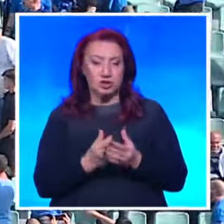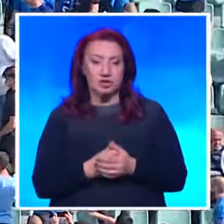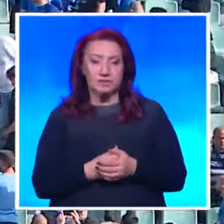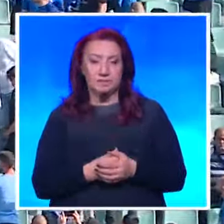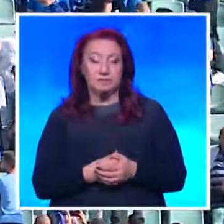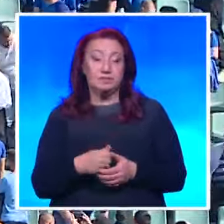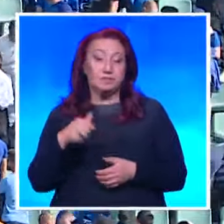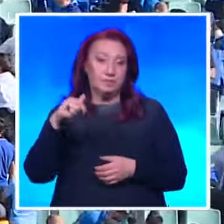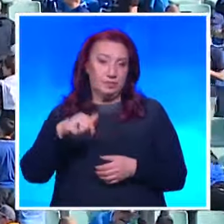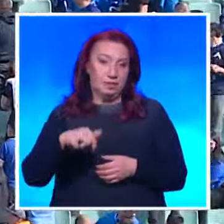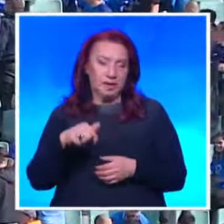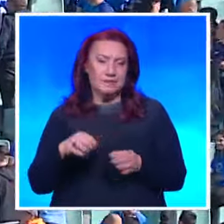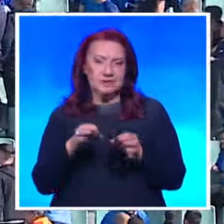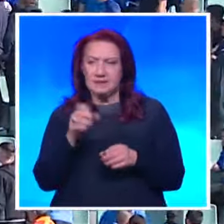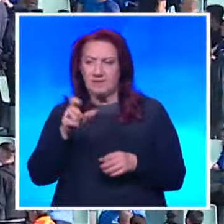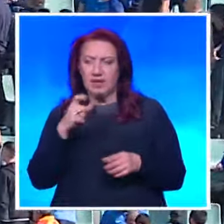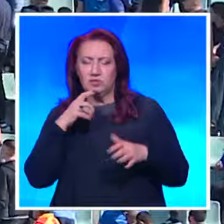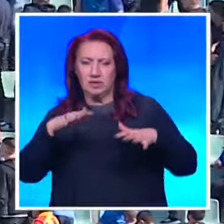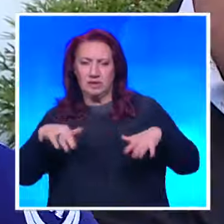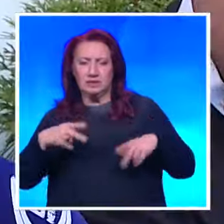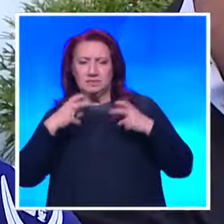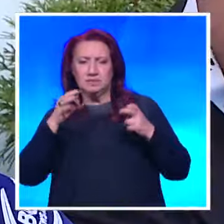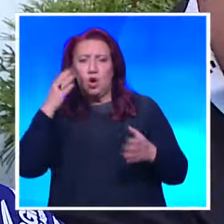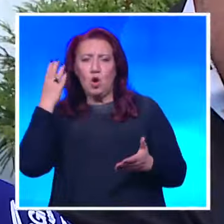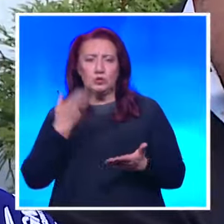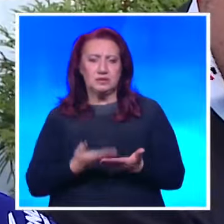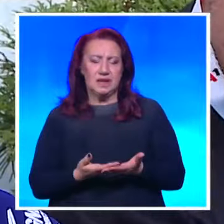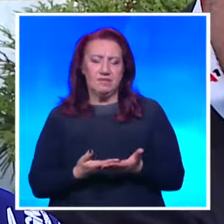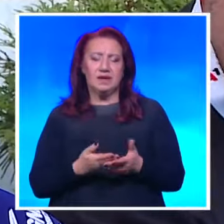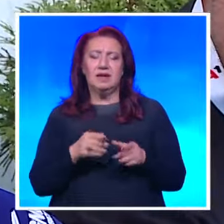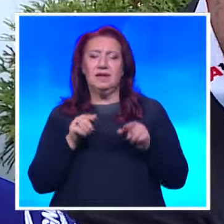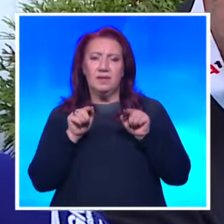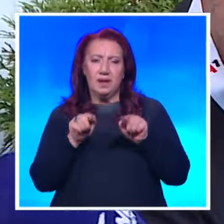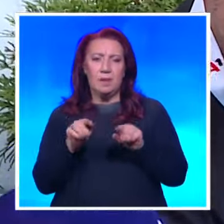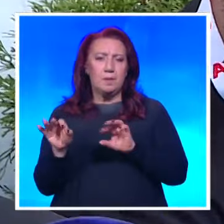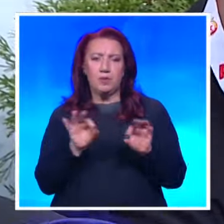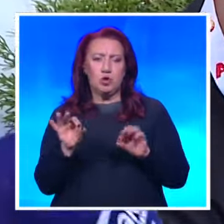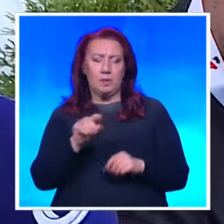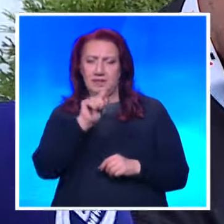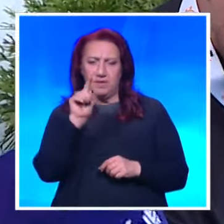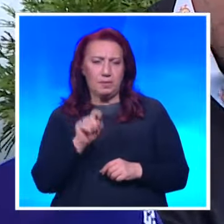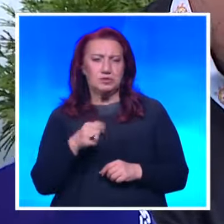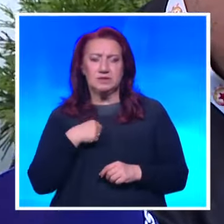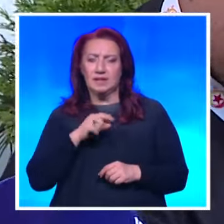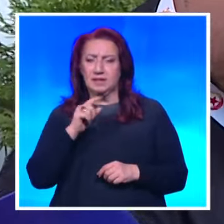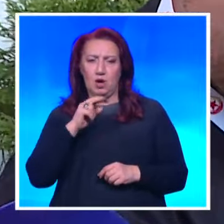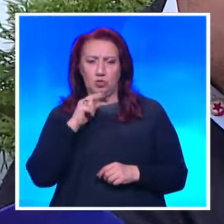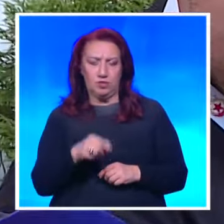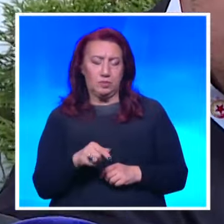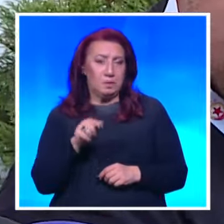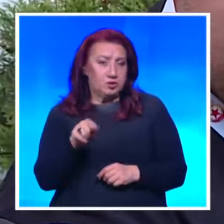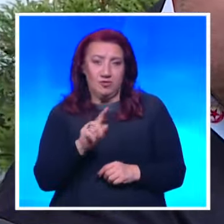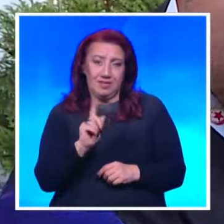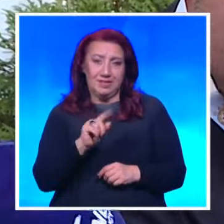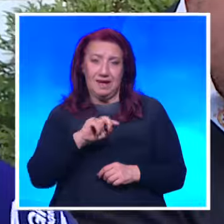оставка след третия гол. Този път какъв ще бъде вашия отговор? Не отговарям на такива въпроси. Това не е въпрос. Те ви призовават. Какво